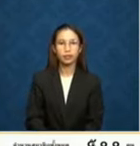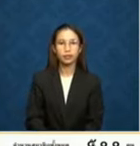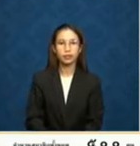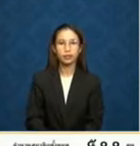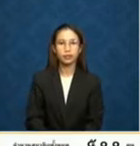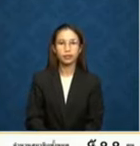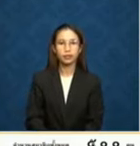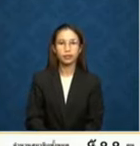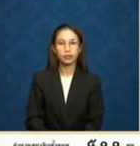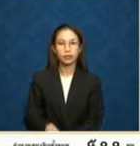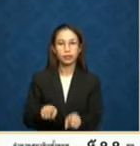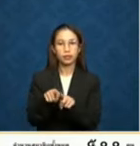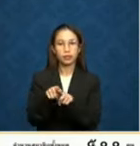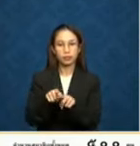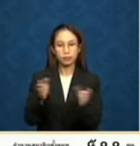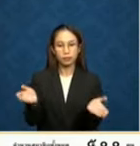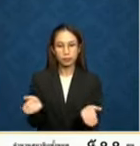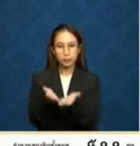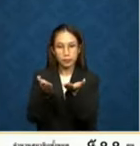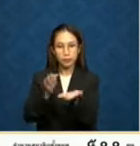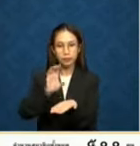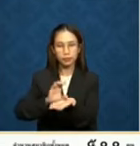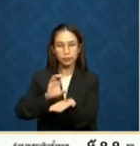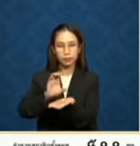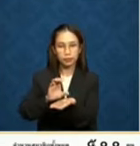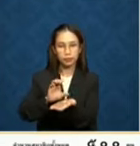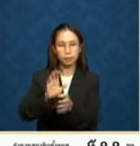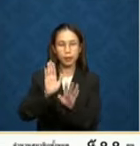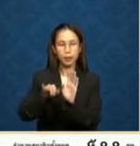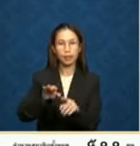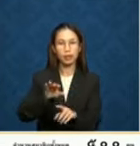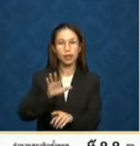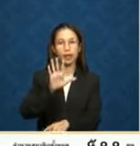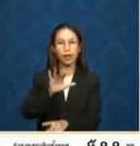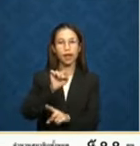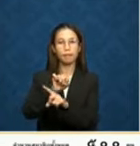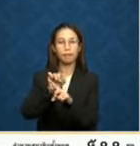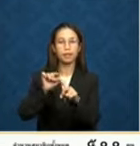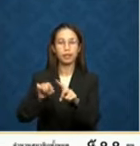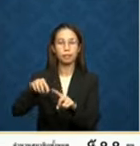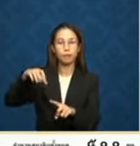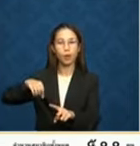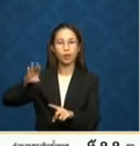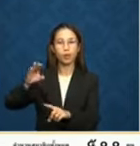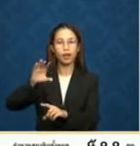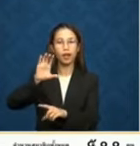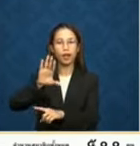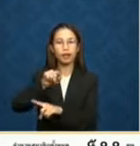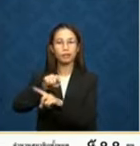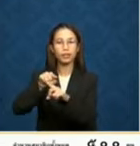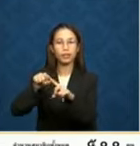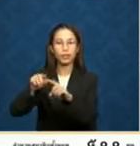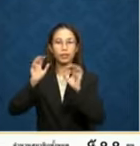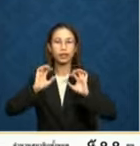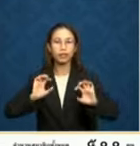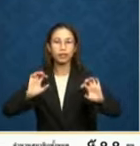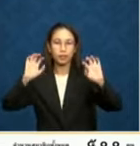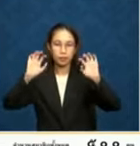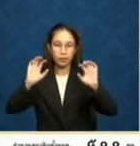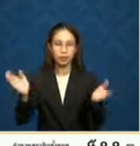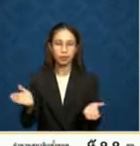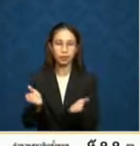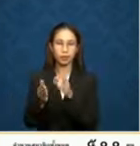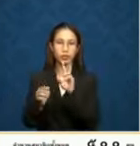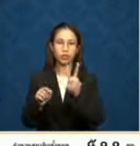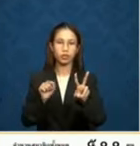งเข้าไปในกองทนประกันสังคมประมาณ 5% นายจ้าง 5% และภาคลัดโดยรัฐบันอี